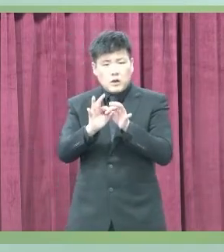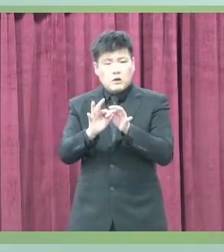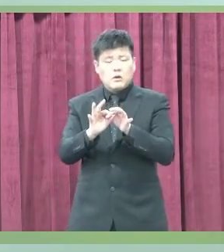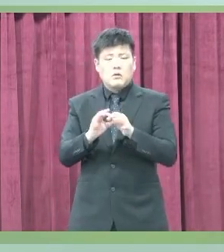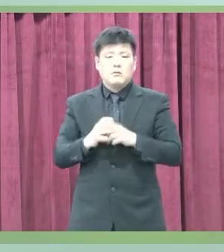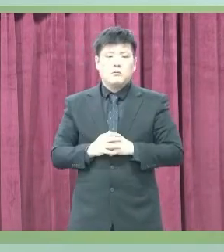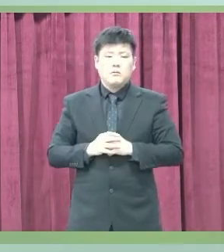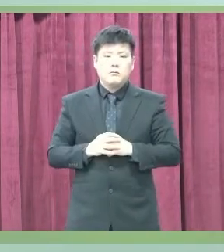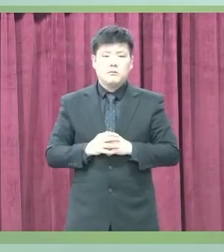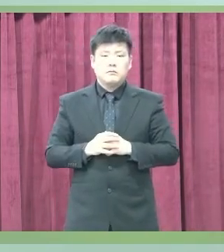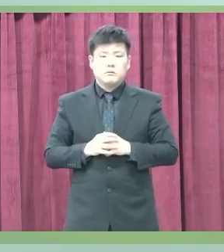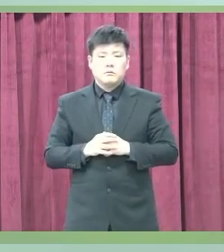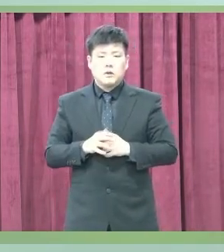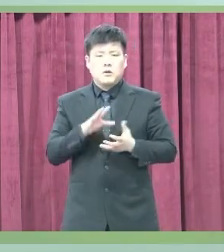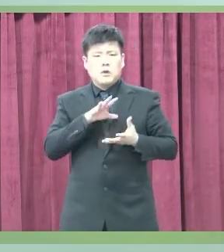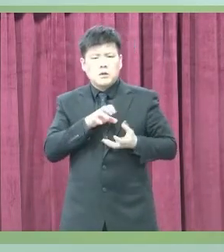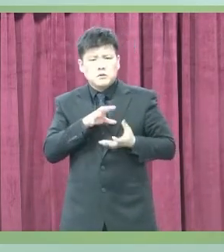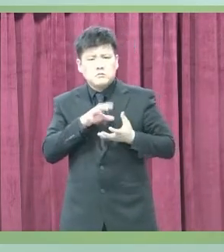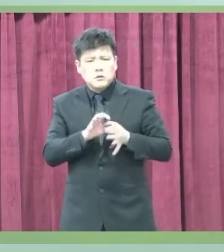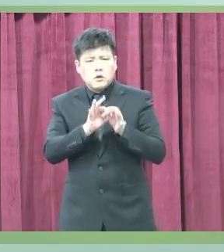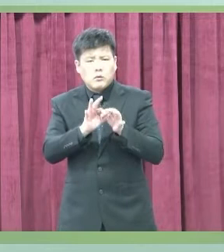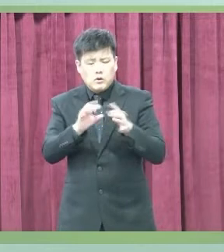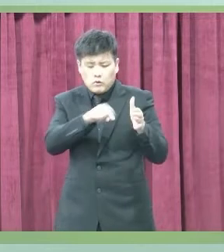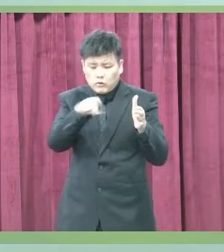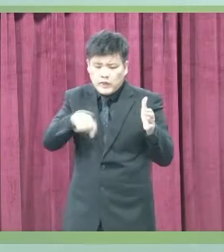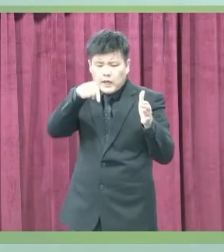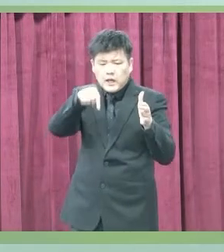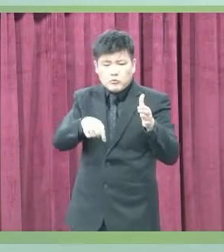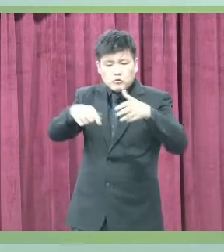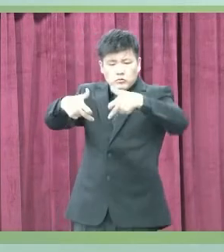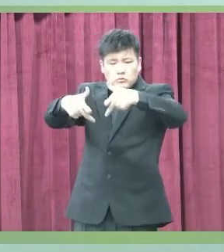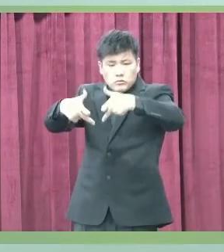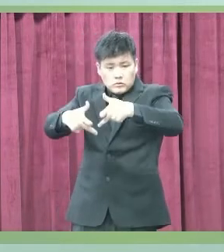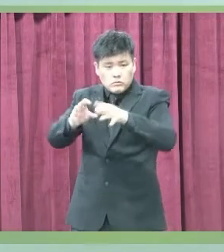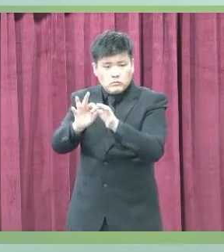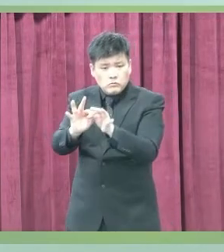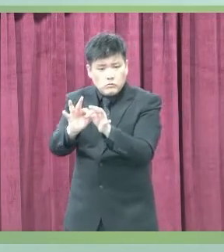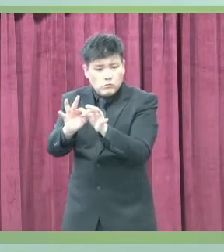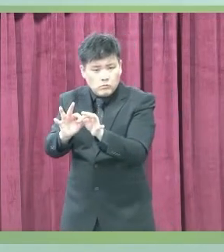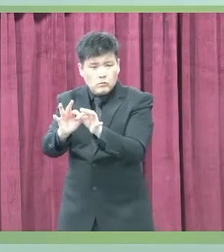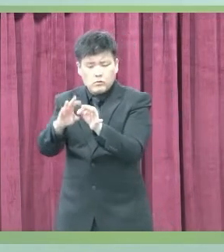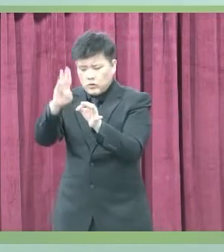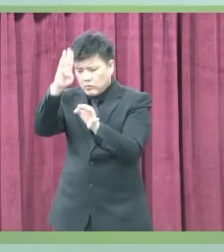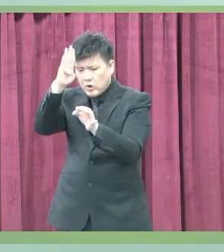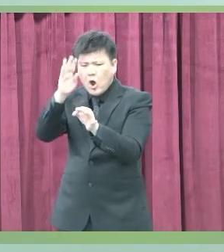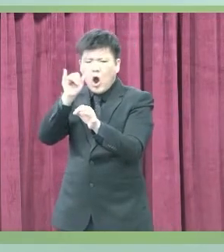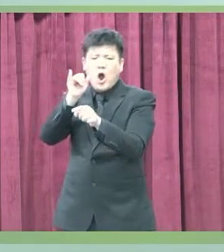기관 또 심장질환 이런 이렇게 내부 그 장애와 관련된 질환들을 많이 가지고